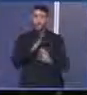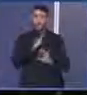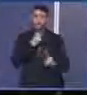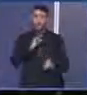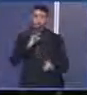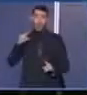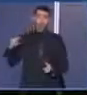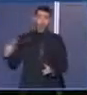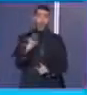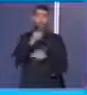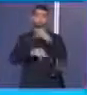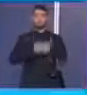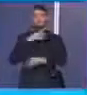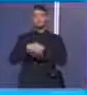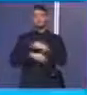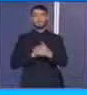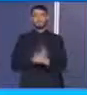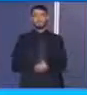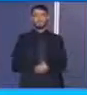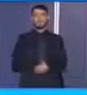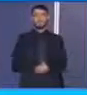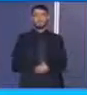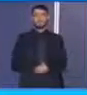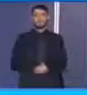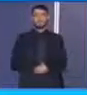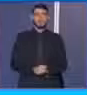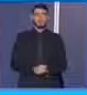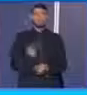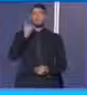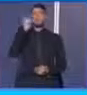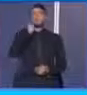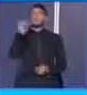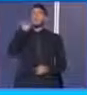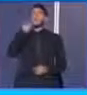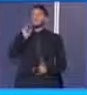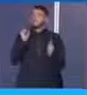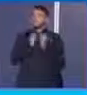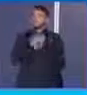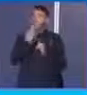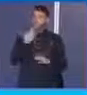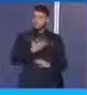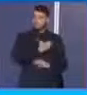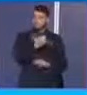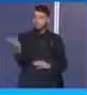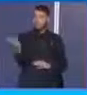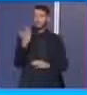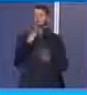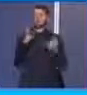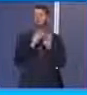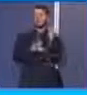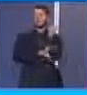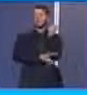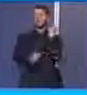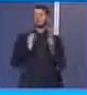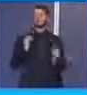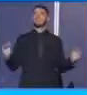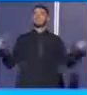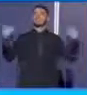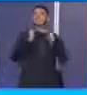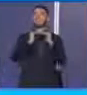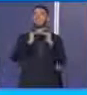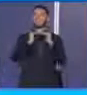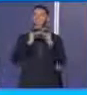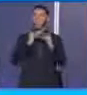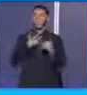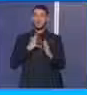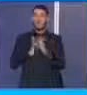Κυρίες και κύριοι σύνεδροι, φίλες και φίλοι, ως γραμματέας οικογενειακής πολιτικής και ισότητας είμαι ευτυχής που το